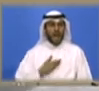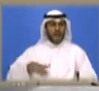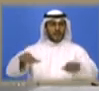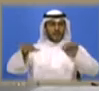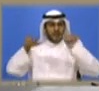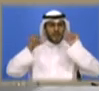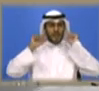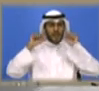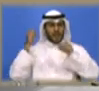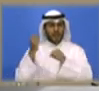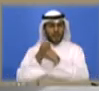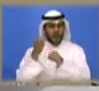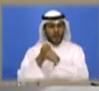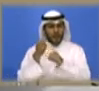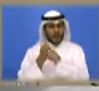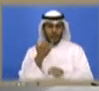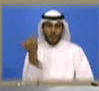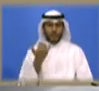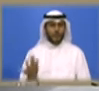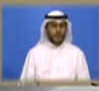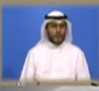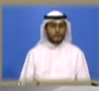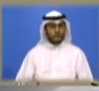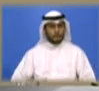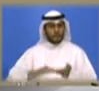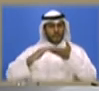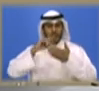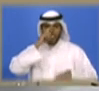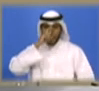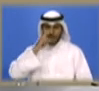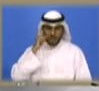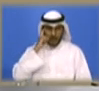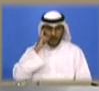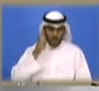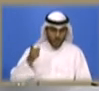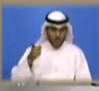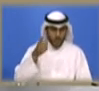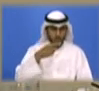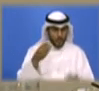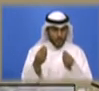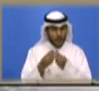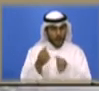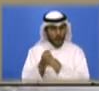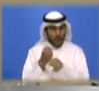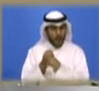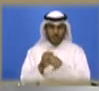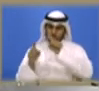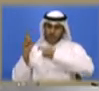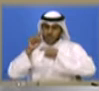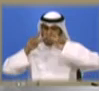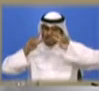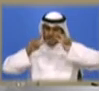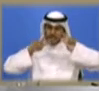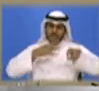الحج بالنسبة للحجاج، لكنه لم ينتهي بالنسبة لإدارة الحج، ستكون هناك متابعة